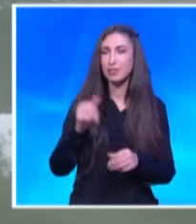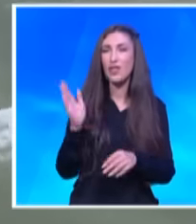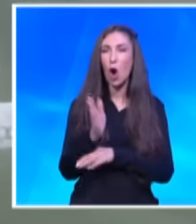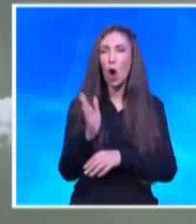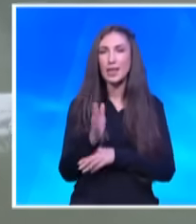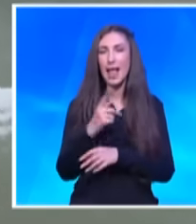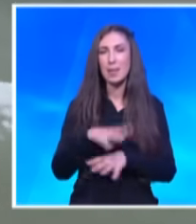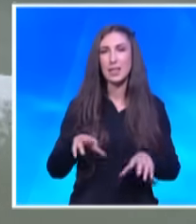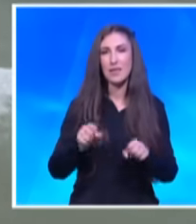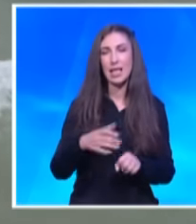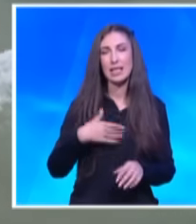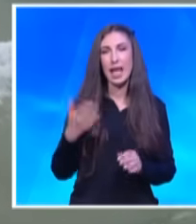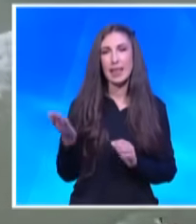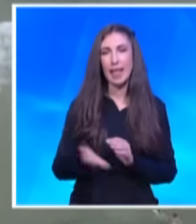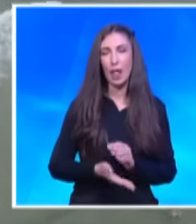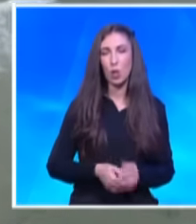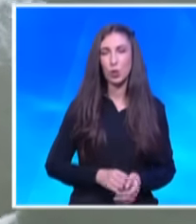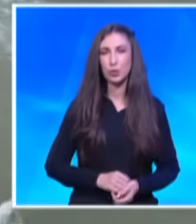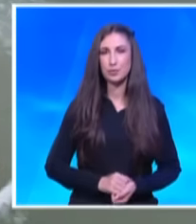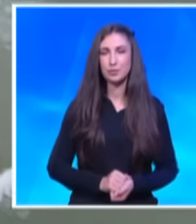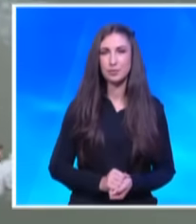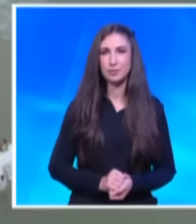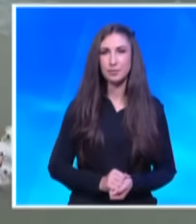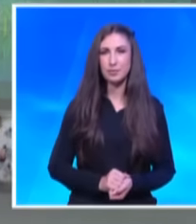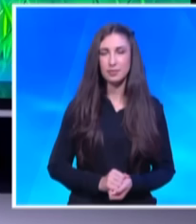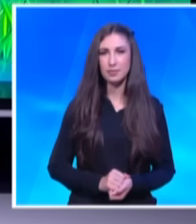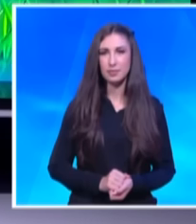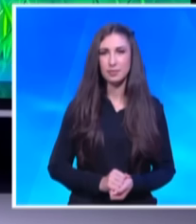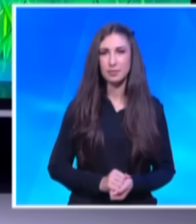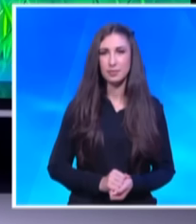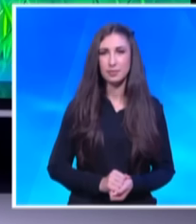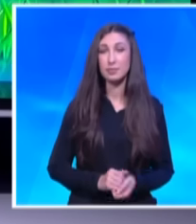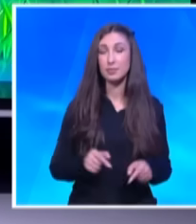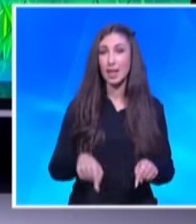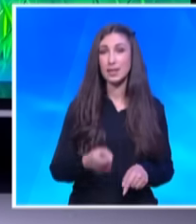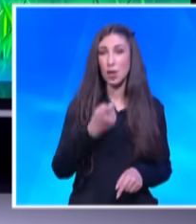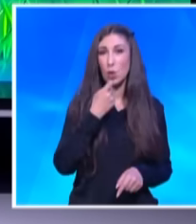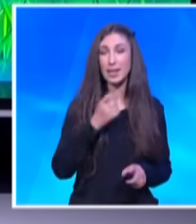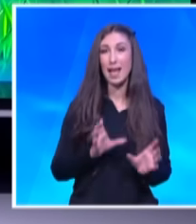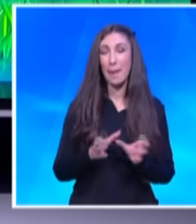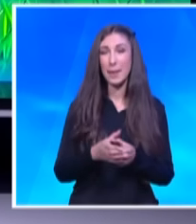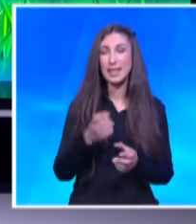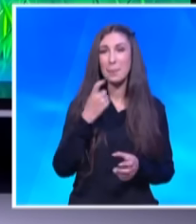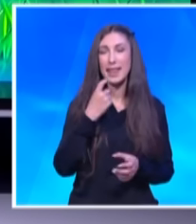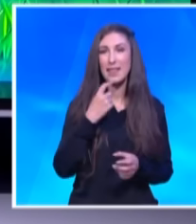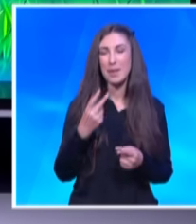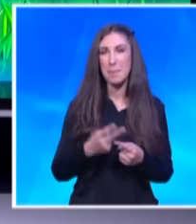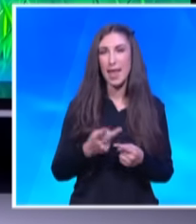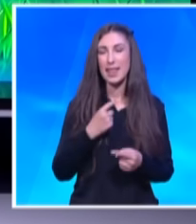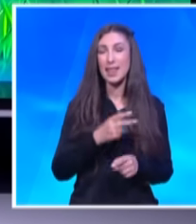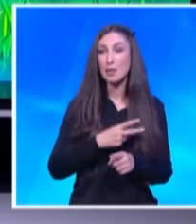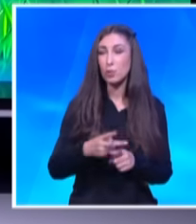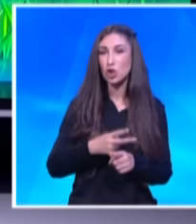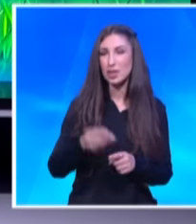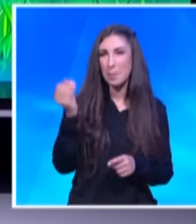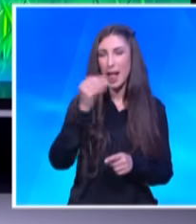местната власт завеждат дело. За BTV новините, Лора Стаматис. И тази година кампанията на BTV Media Group «Да изчистим